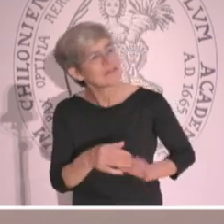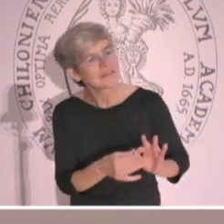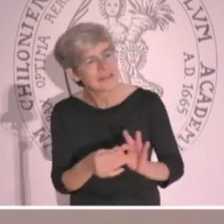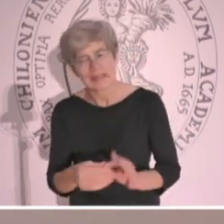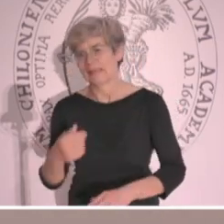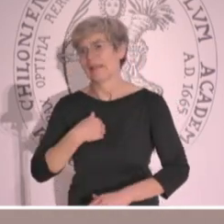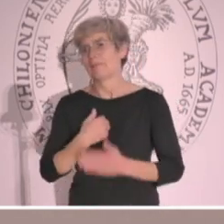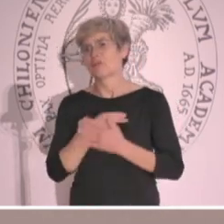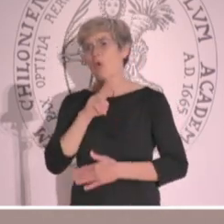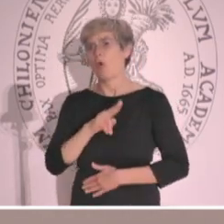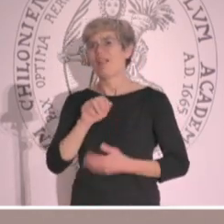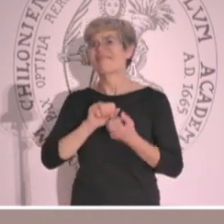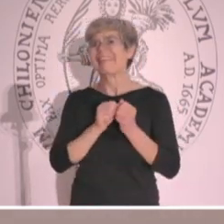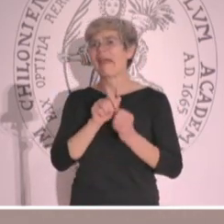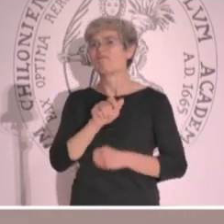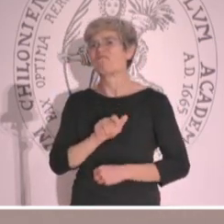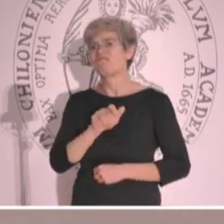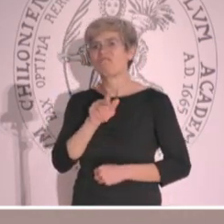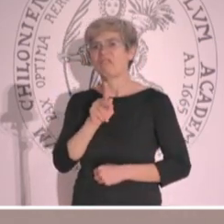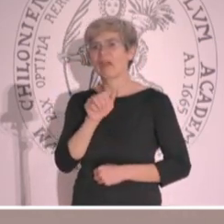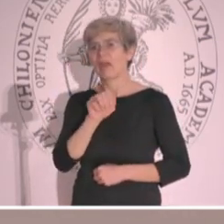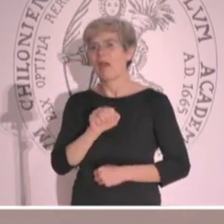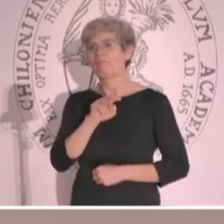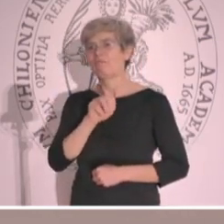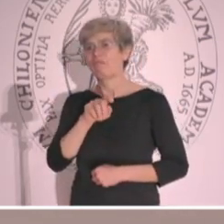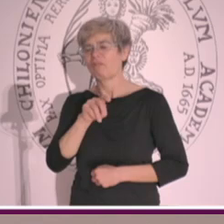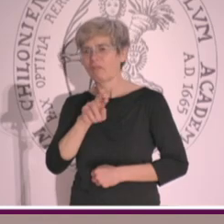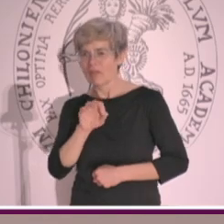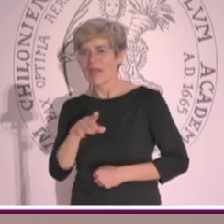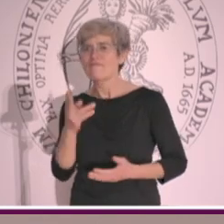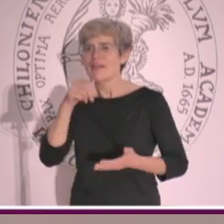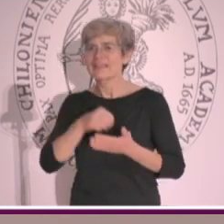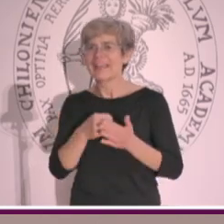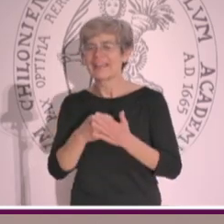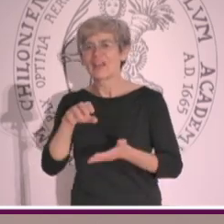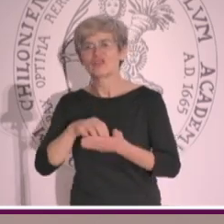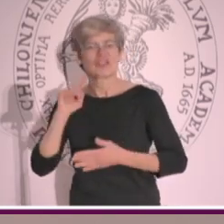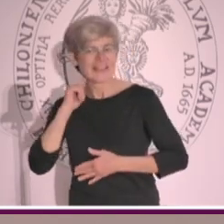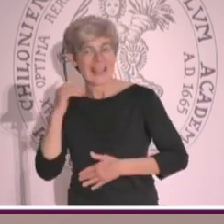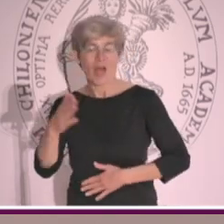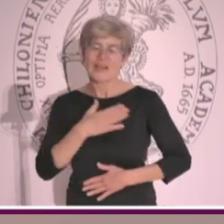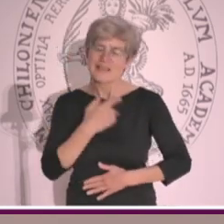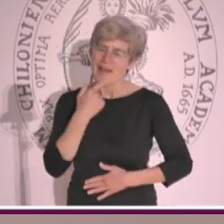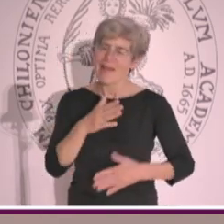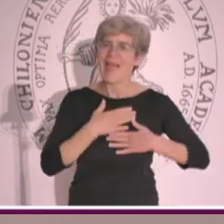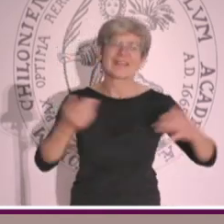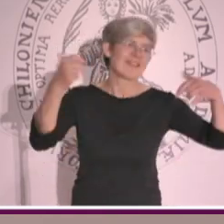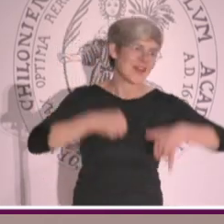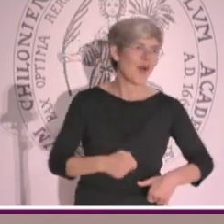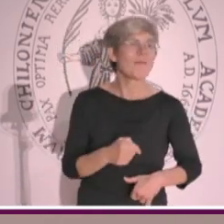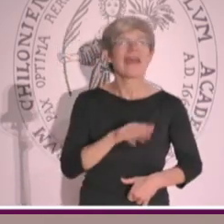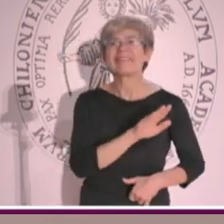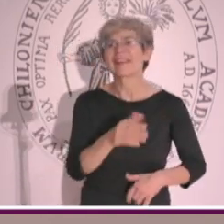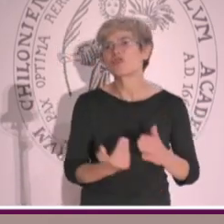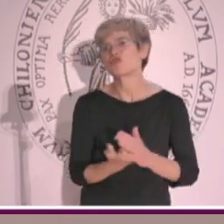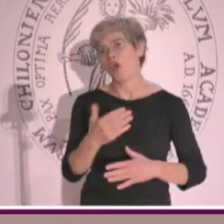ich heiße Sie natürlich erstmal ganz, ganz herzlich willkommen in Ihrer Heimat für hoffentlich viele Jahre, für ein paar Jahre hoffentlich